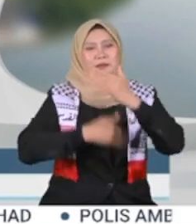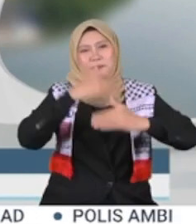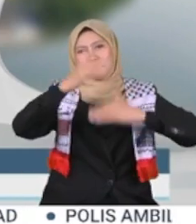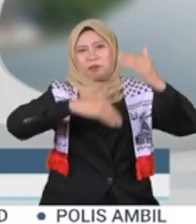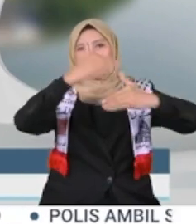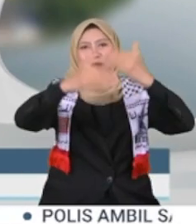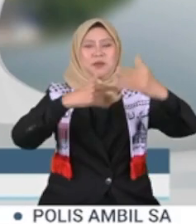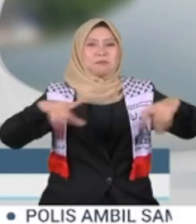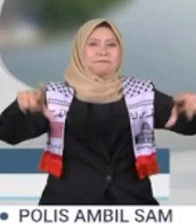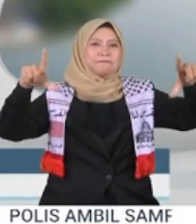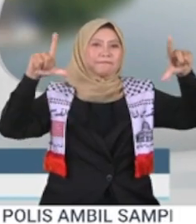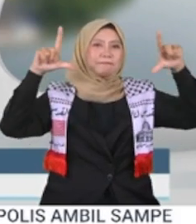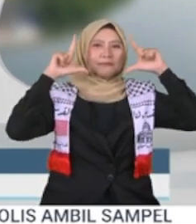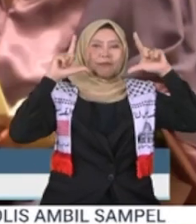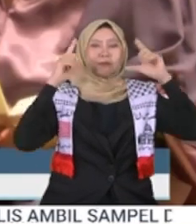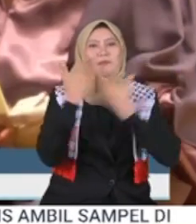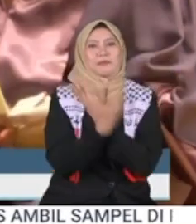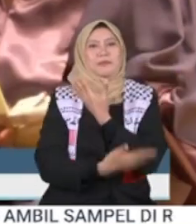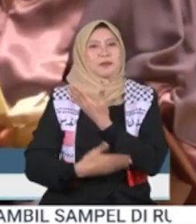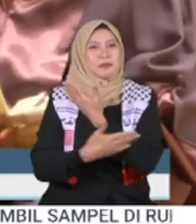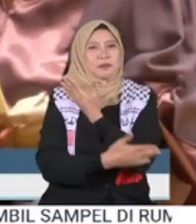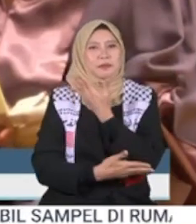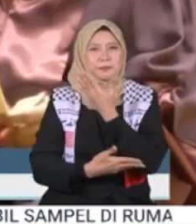disegani di mata dunia